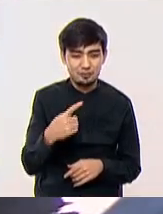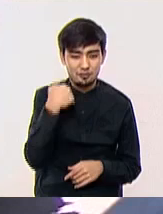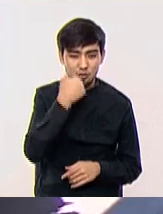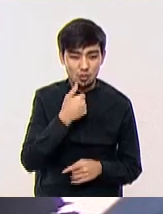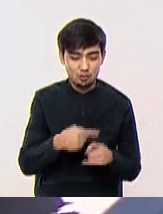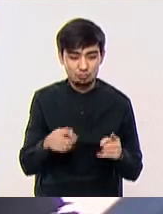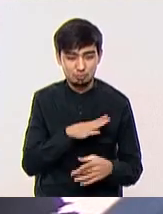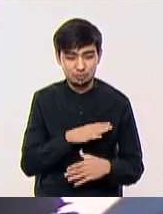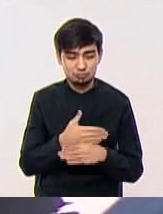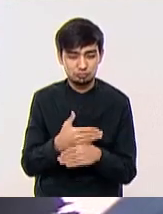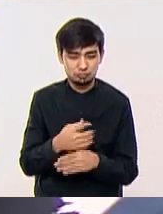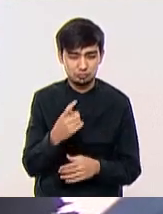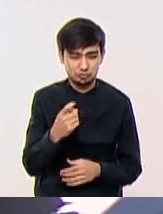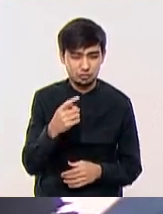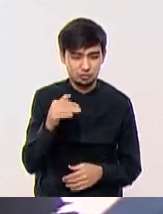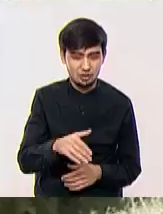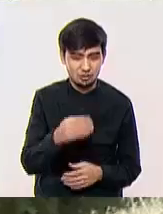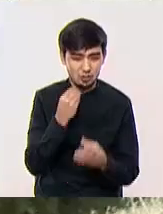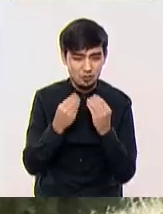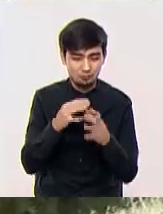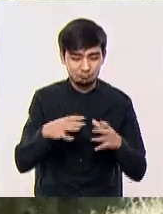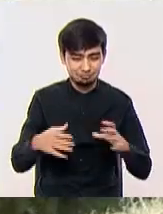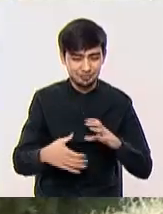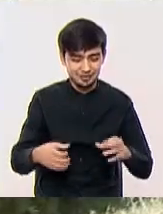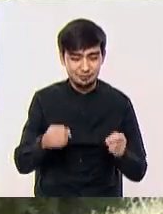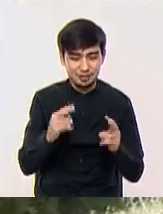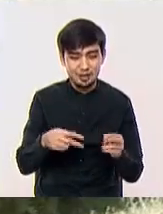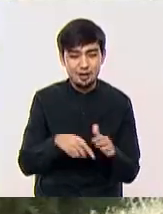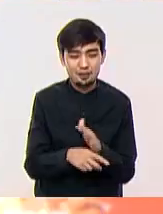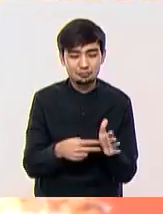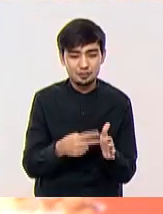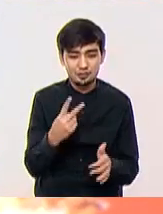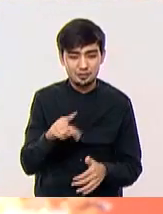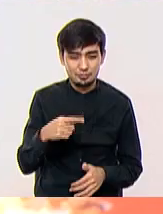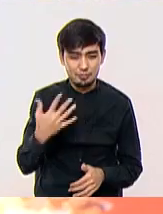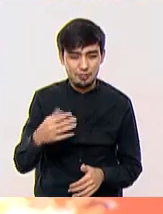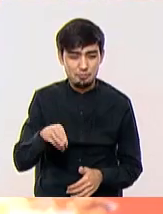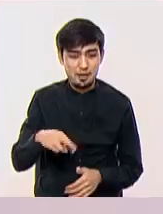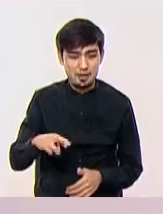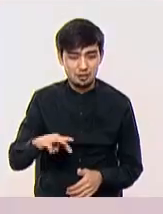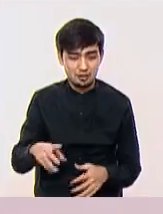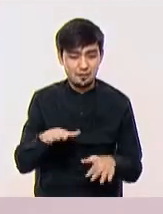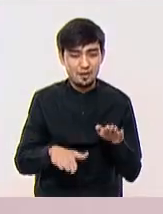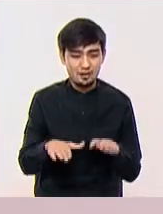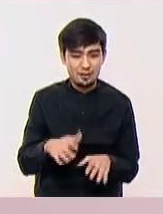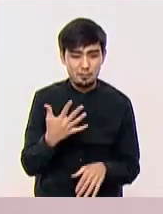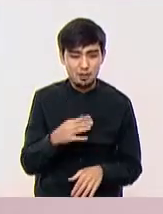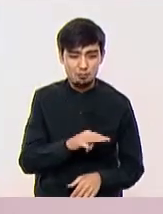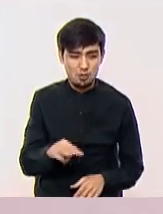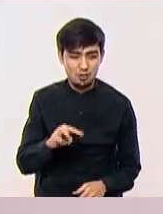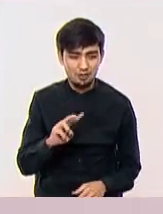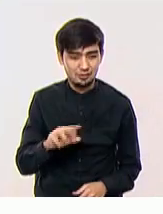2020-2021 годы было распределено 100 тысяч продуктовых корзин на общую сумму 2,5 миллиарда тенге общим весом 5 миллионов килограмм.